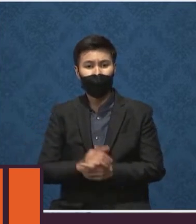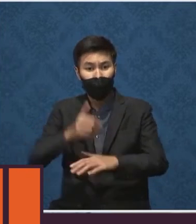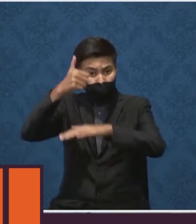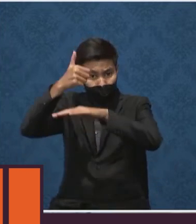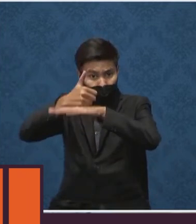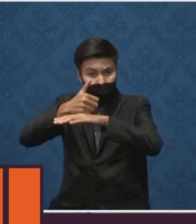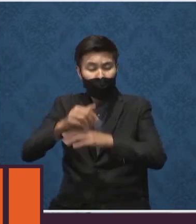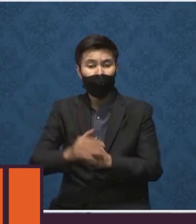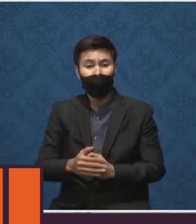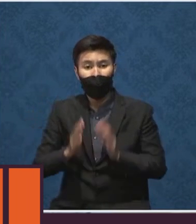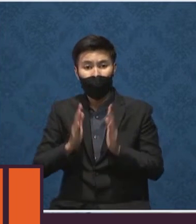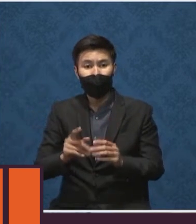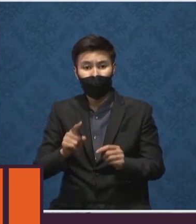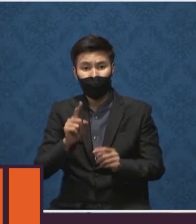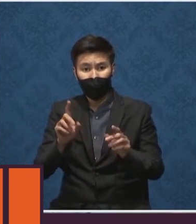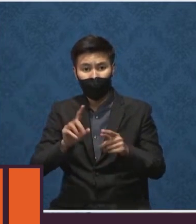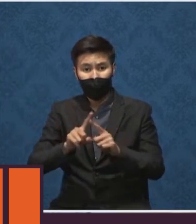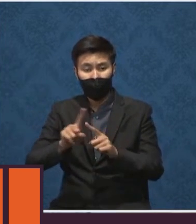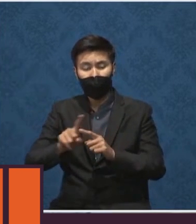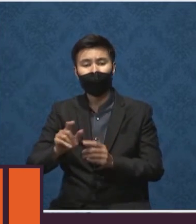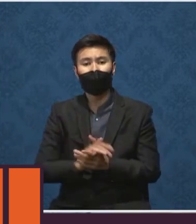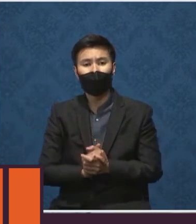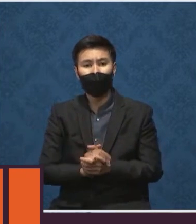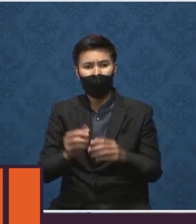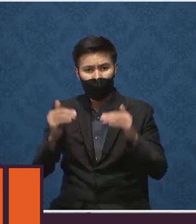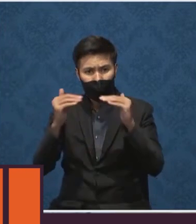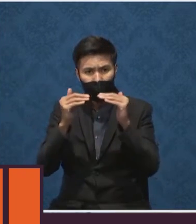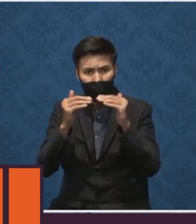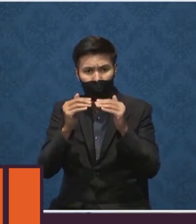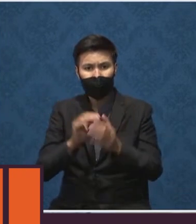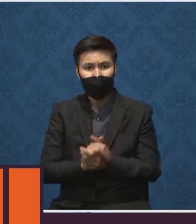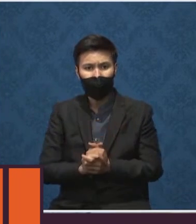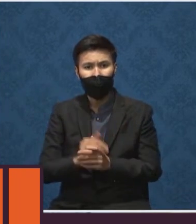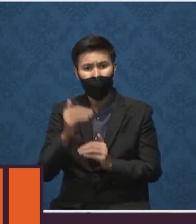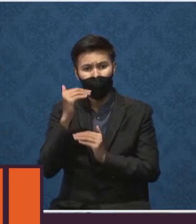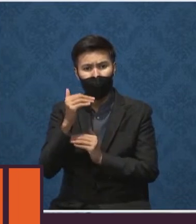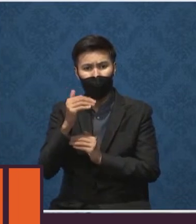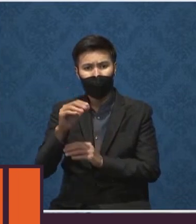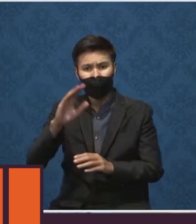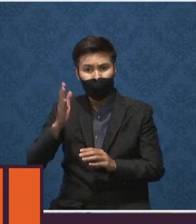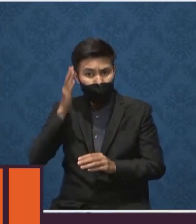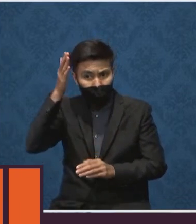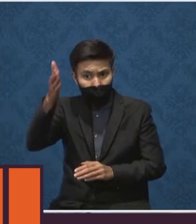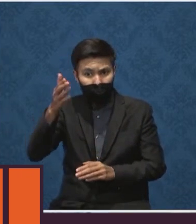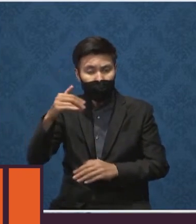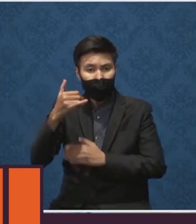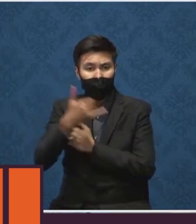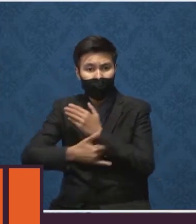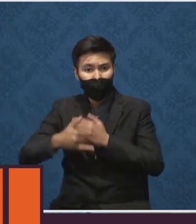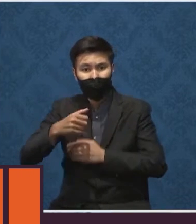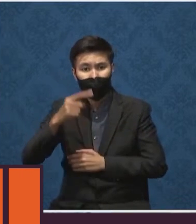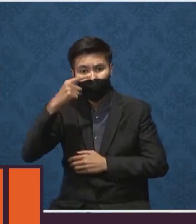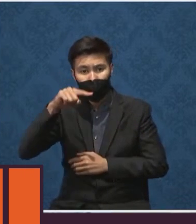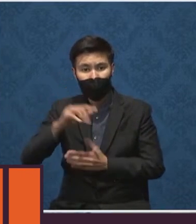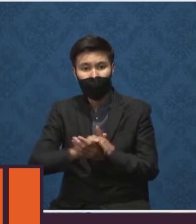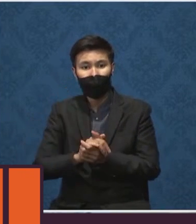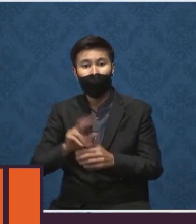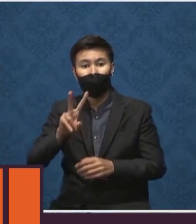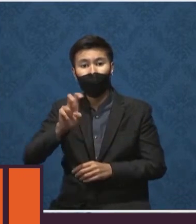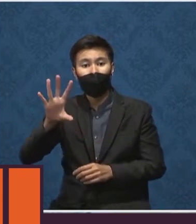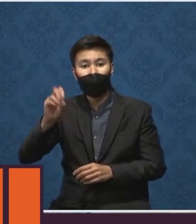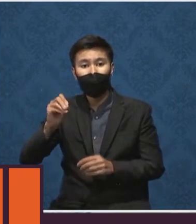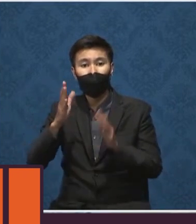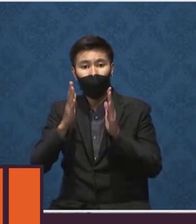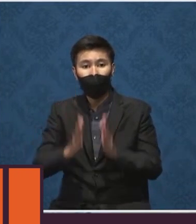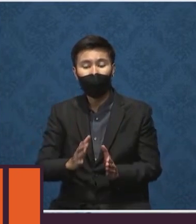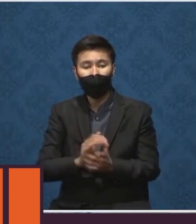กุตุกคน1-111เสีงเท่าเทียมกันในกกำหนอนาคตของประเทศแต่กฎิการปัจุบันครักลบไปกำหนดใหสมาชิวธภา 250 คนที่ถ